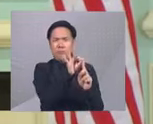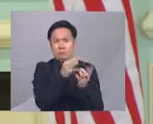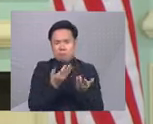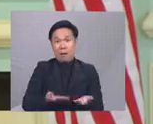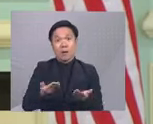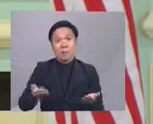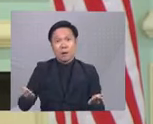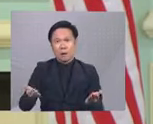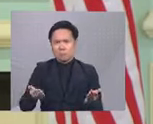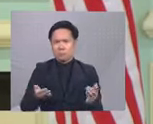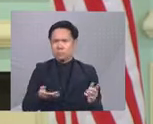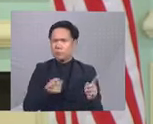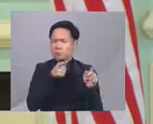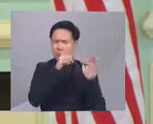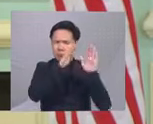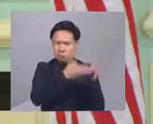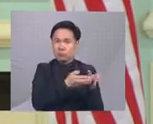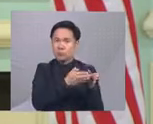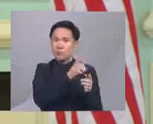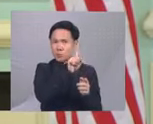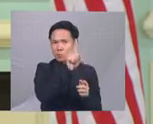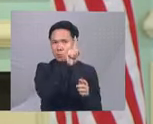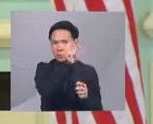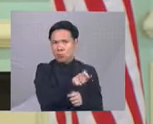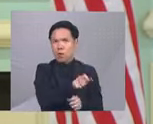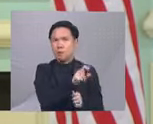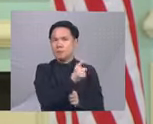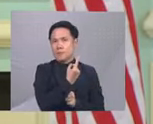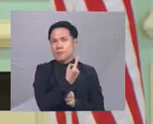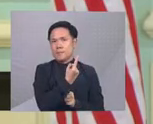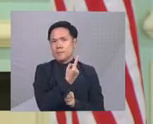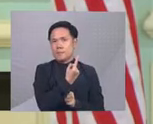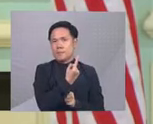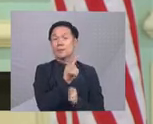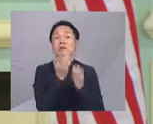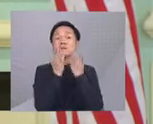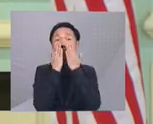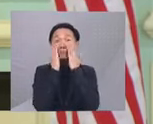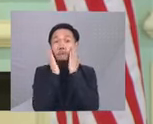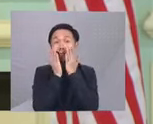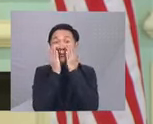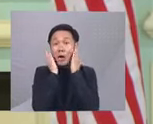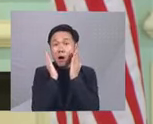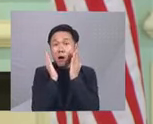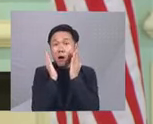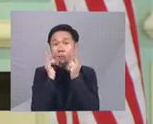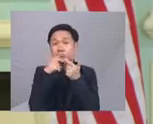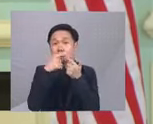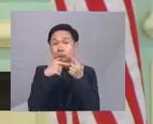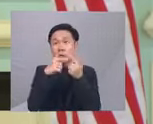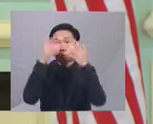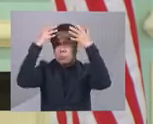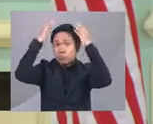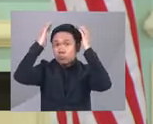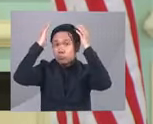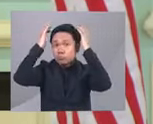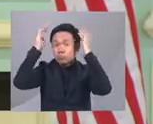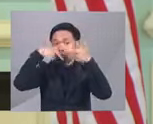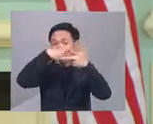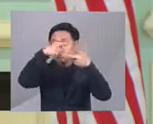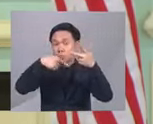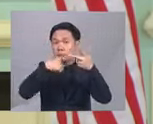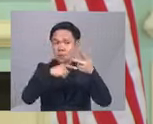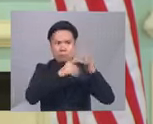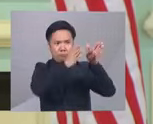Special peralatan untuk untuk makeup dan sebagainya tu berbeza-beza setiap artis yang